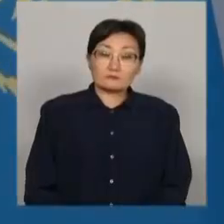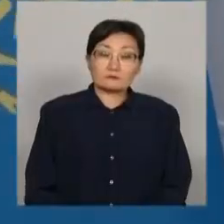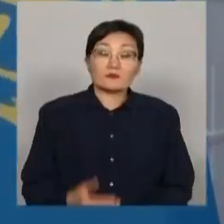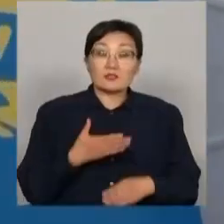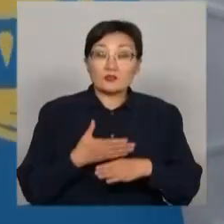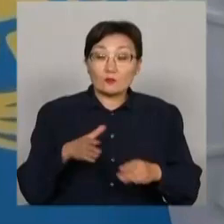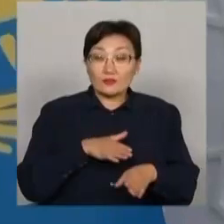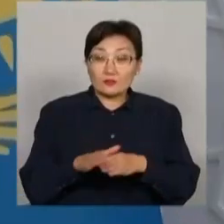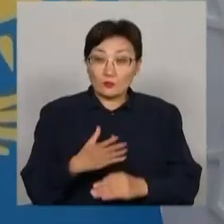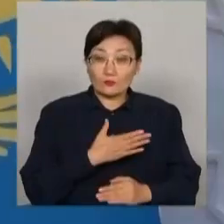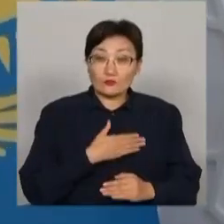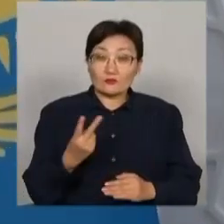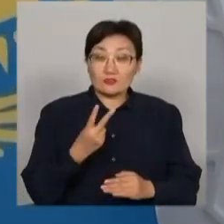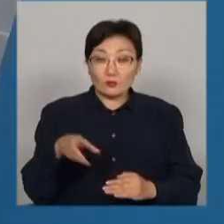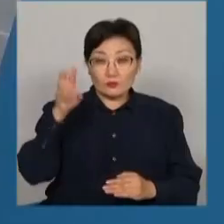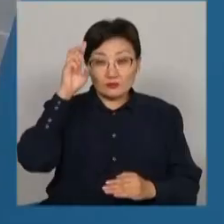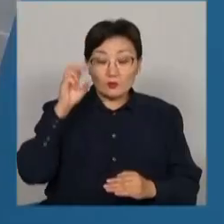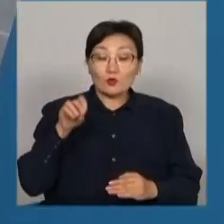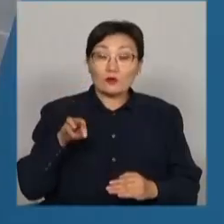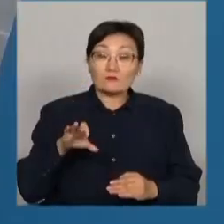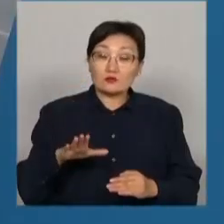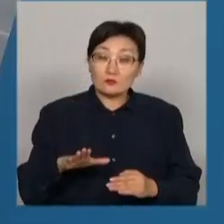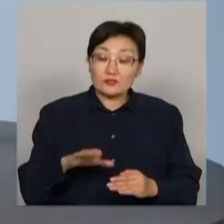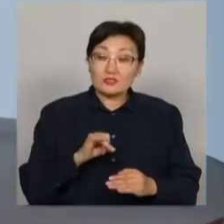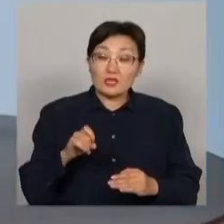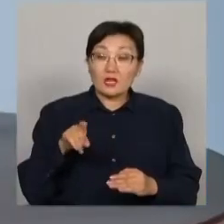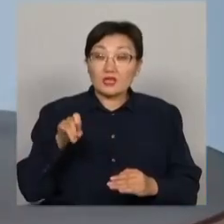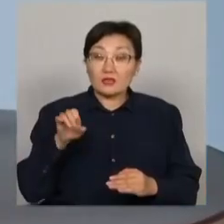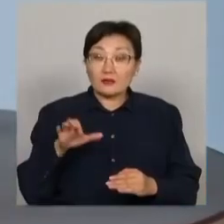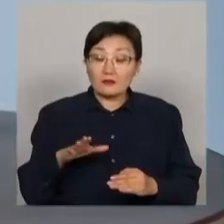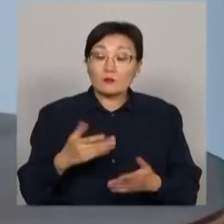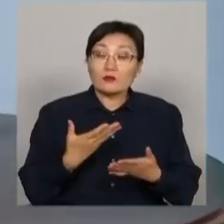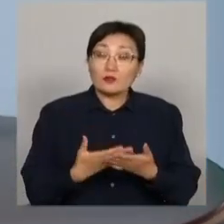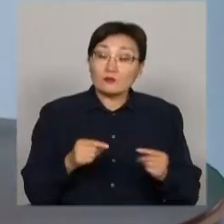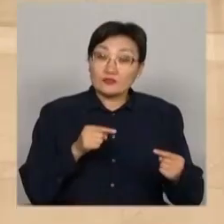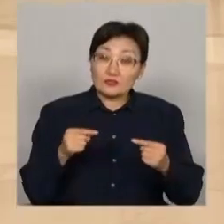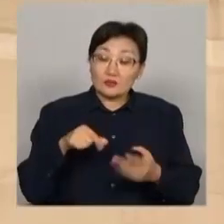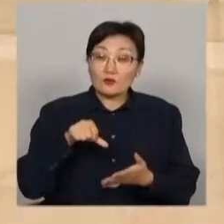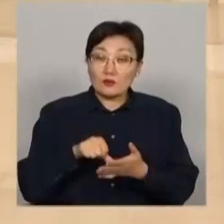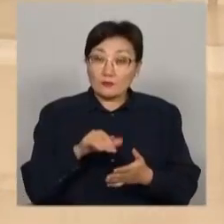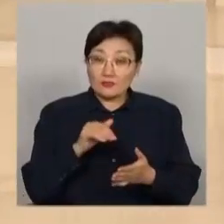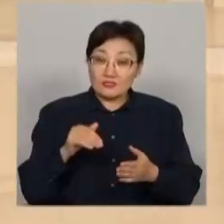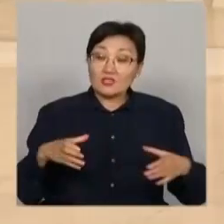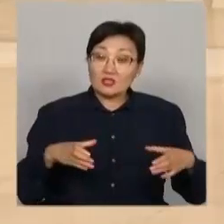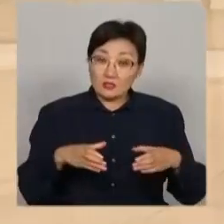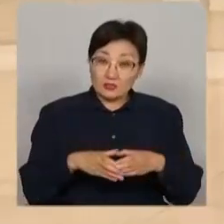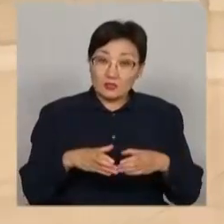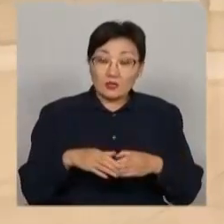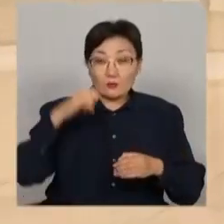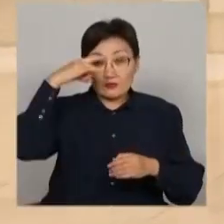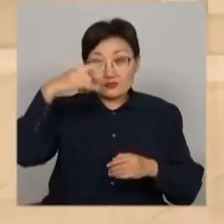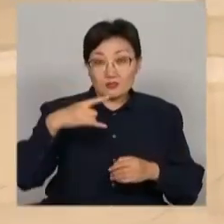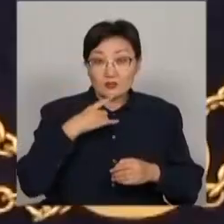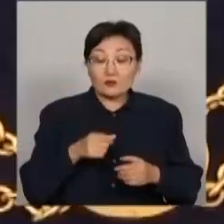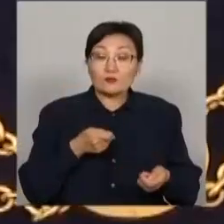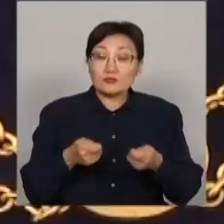После исполнения гимна двух стран Касым-Жомарт Токаев и Ильхам Алиев представили друг другу членов официальных делегаций. Казахстанский